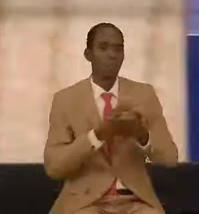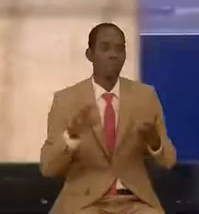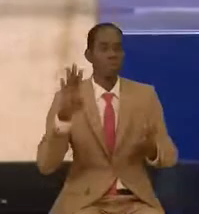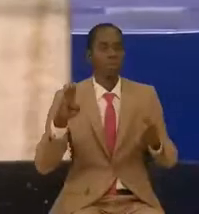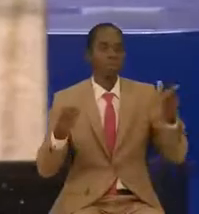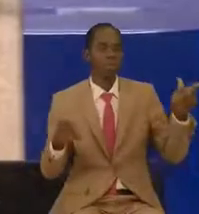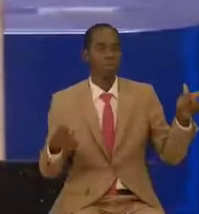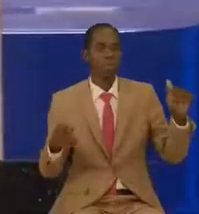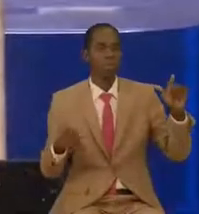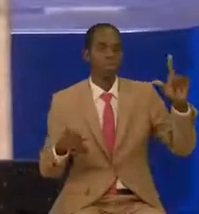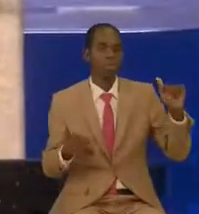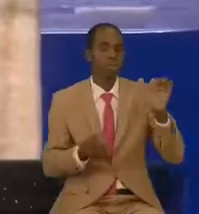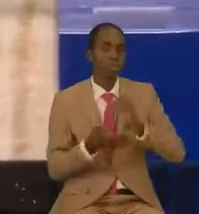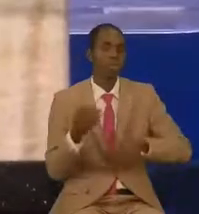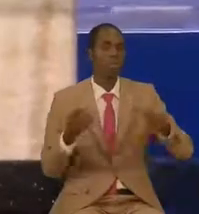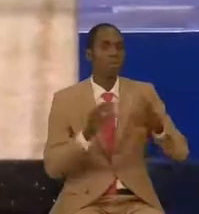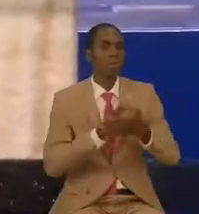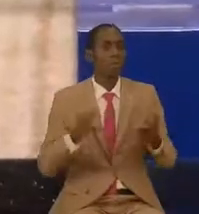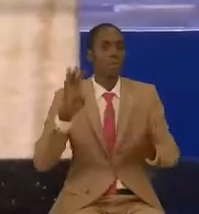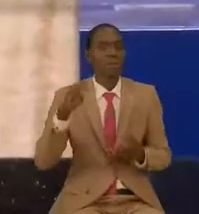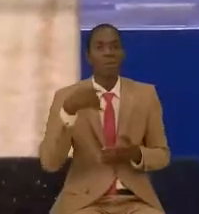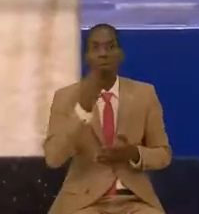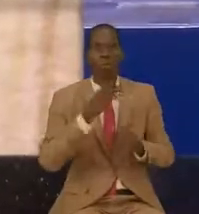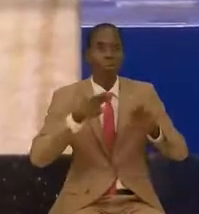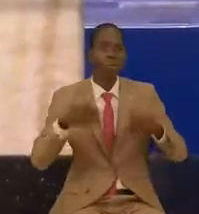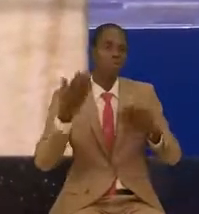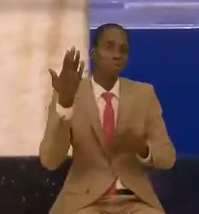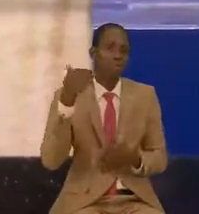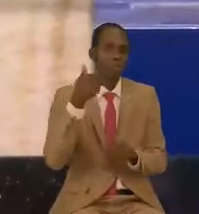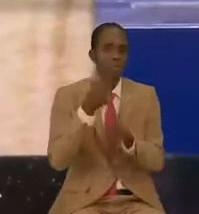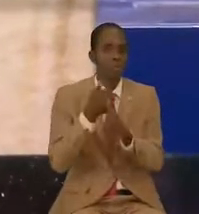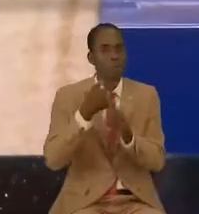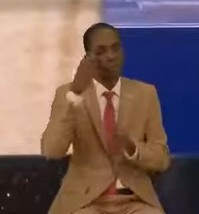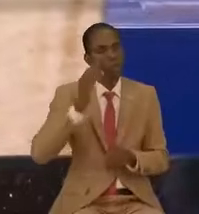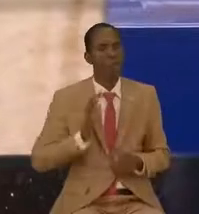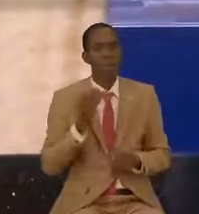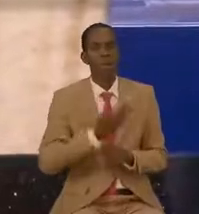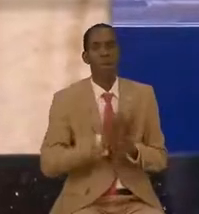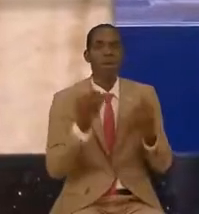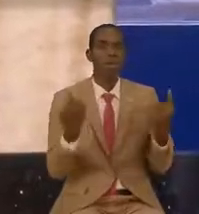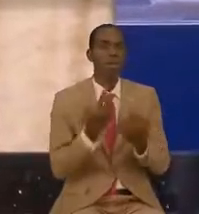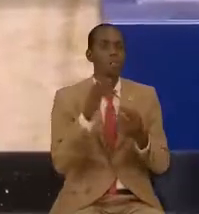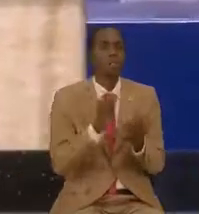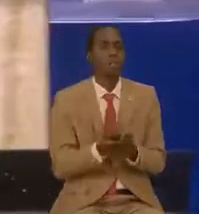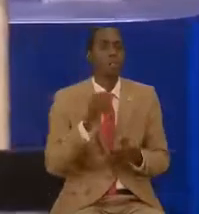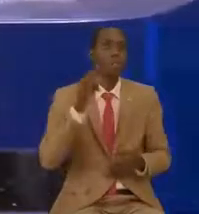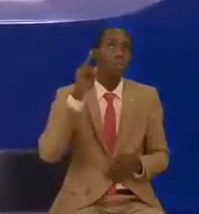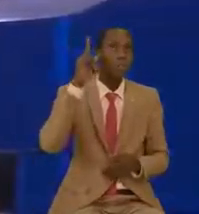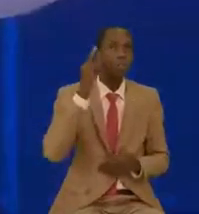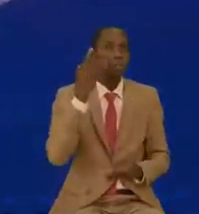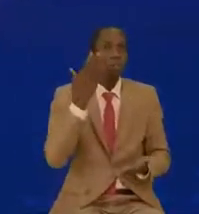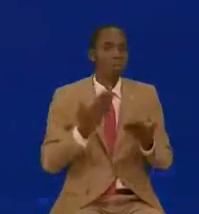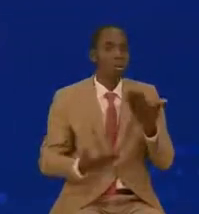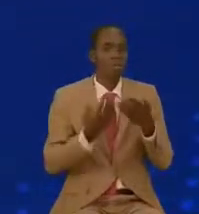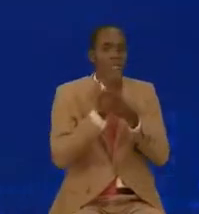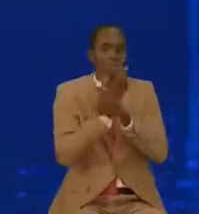Galates chapitre 1, verset 4. Qui s'est donné lui-même pour nos péchés, afin